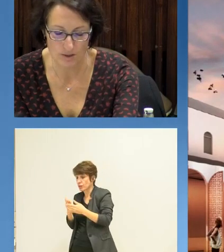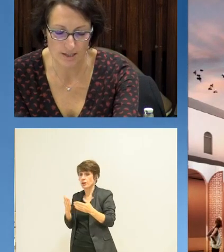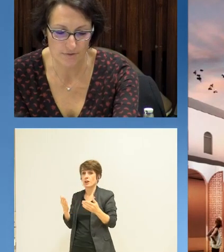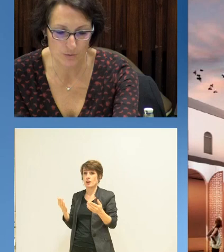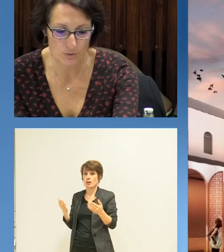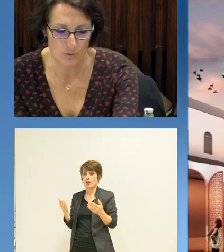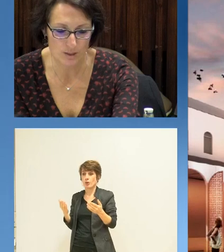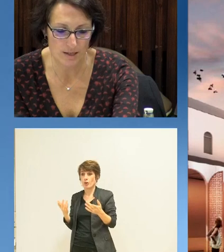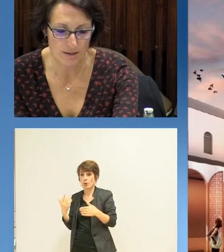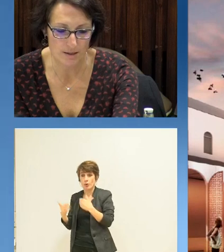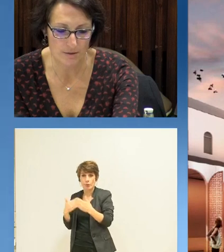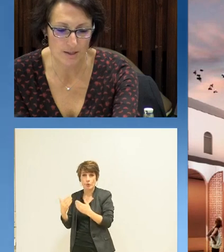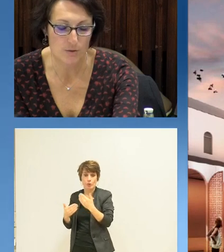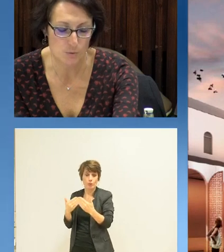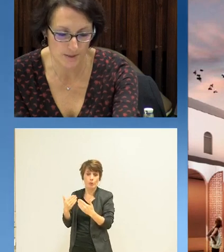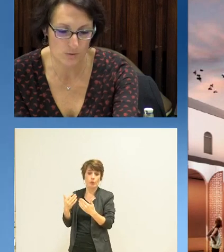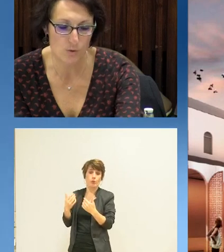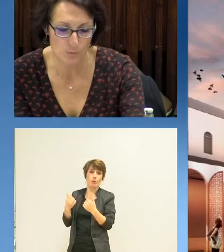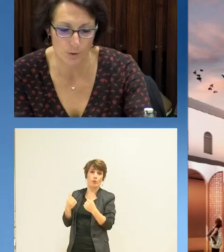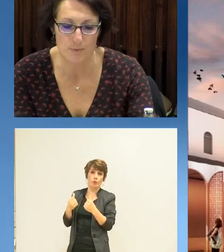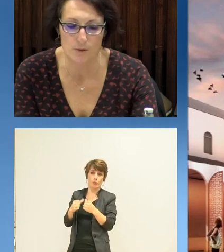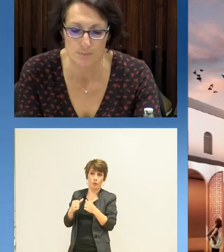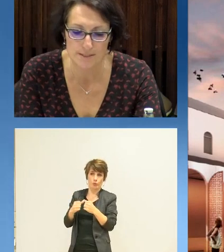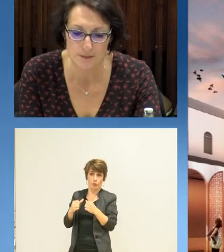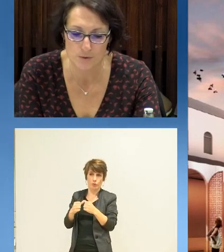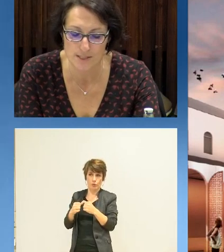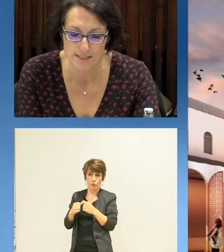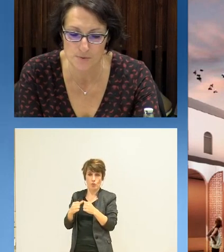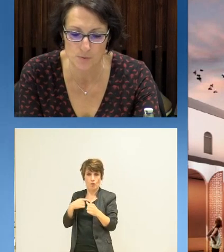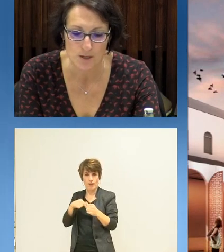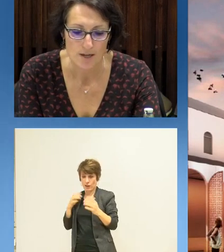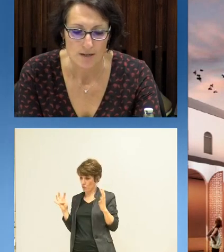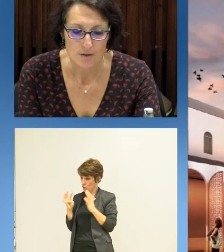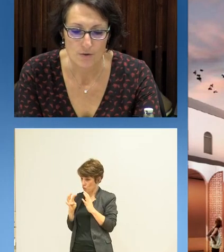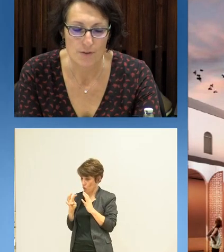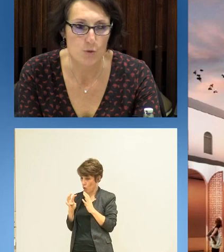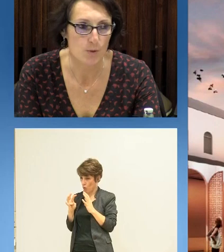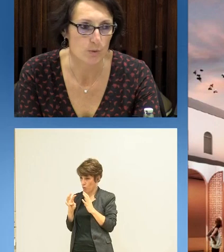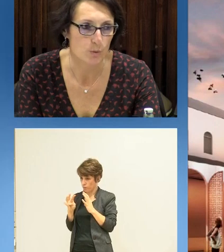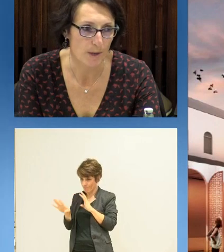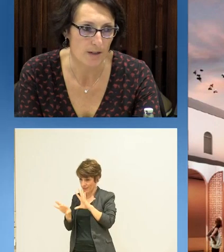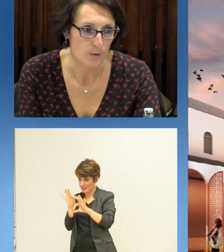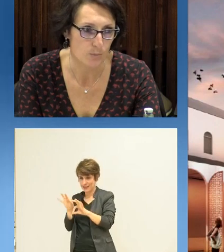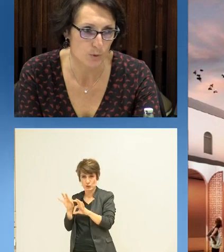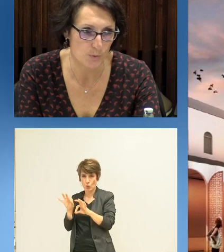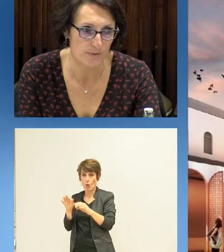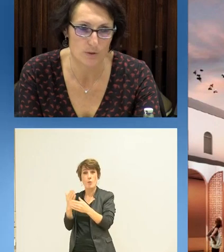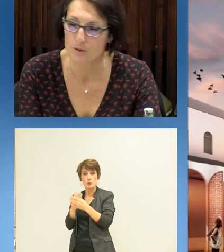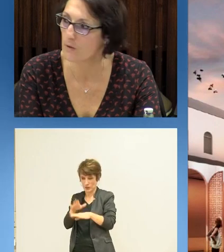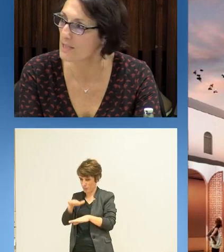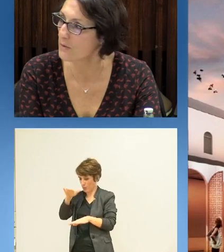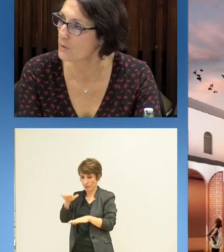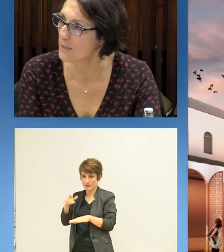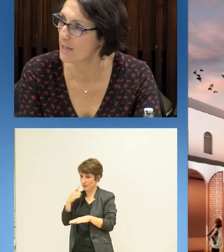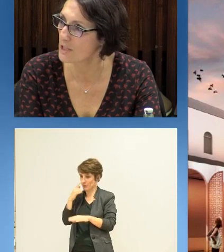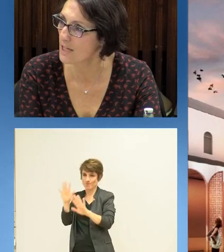pardon à la fin de la suite au premier comité de sélection fait le choix de ne pas poursuivre